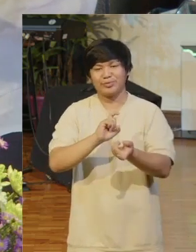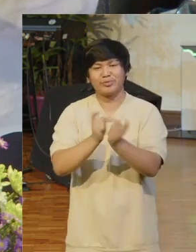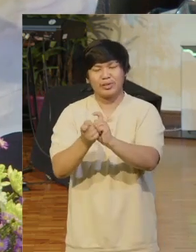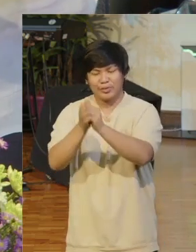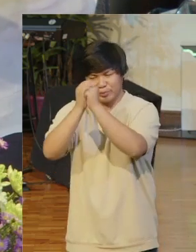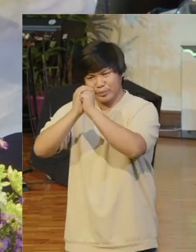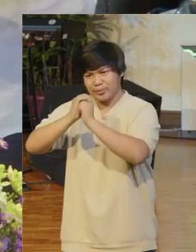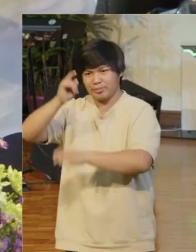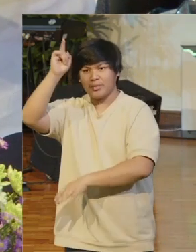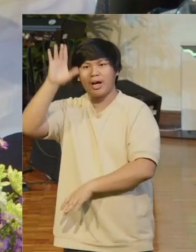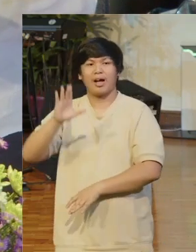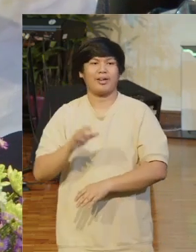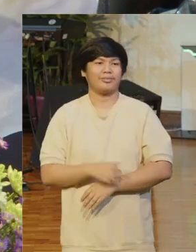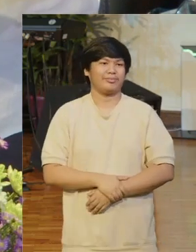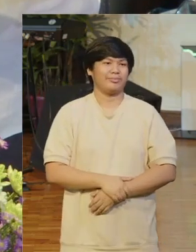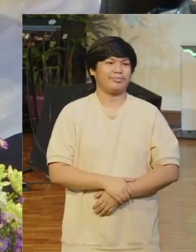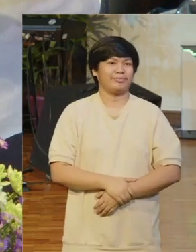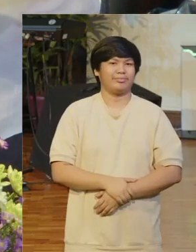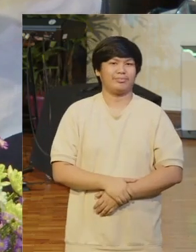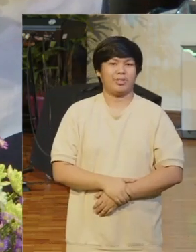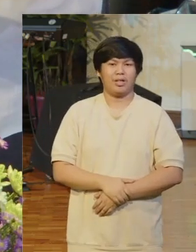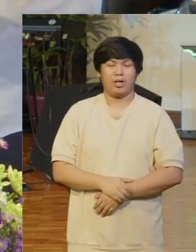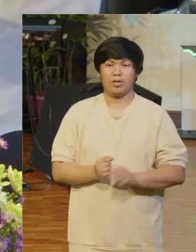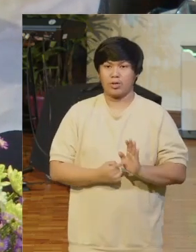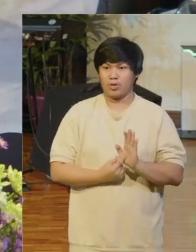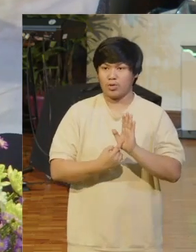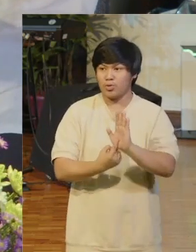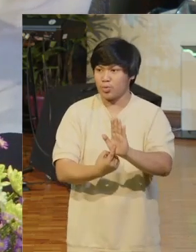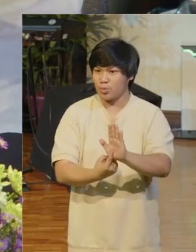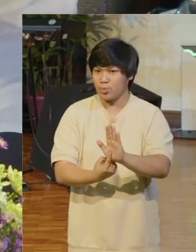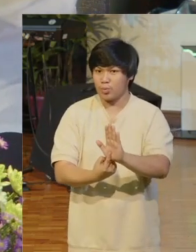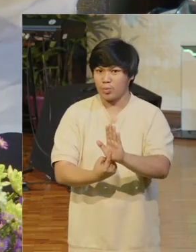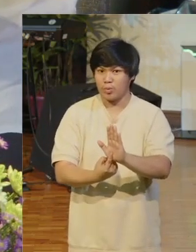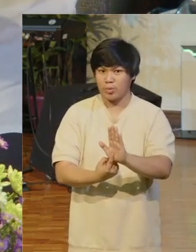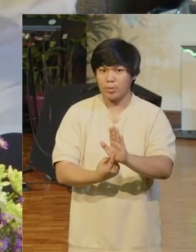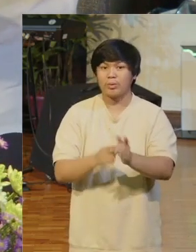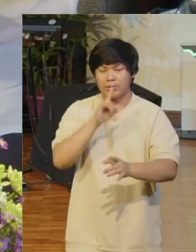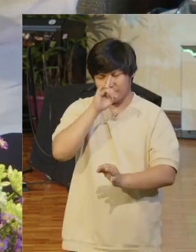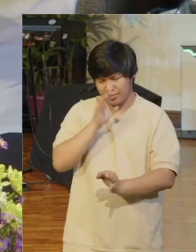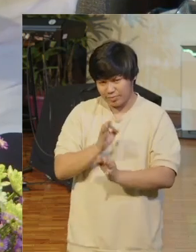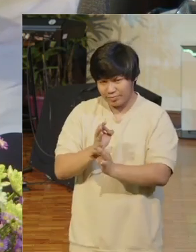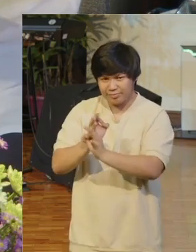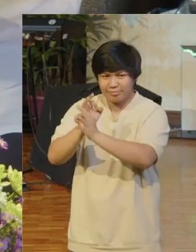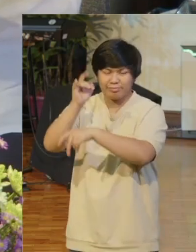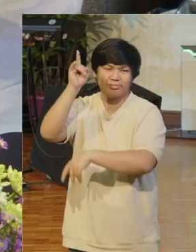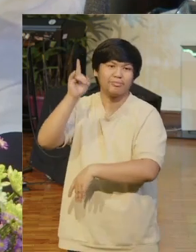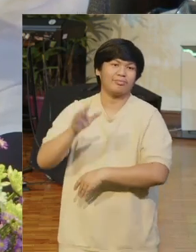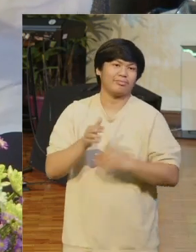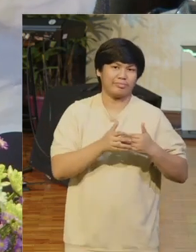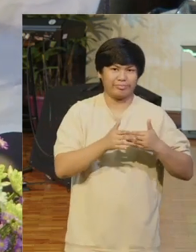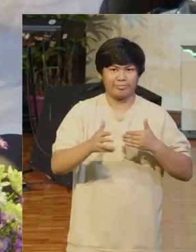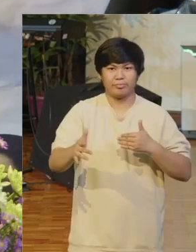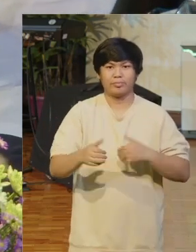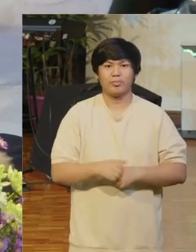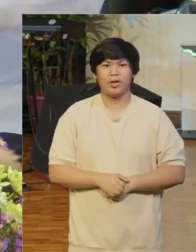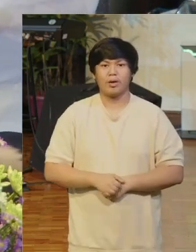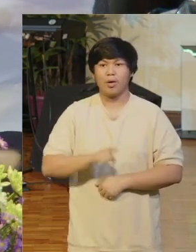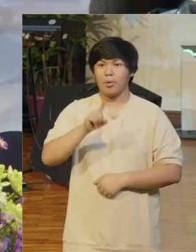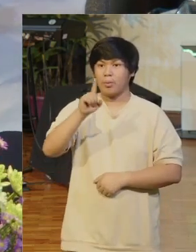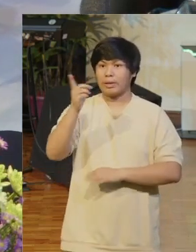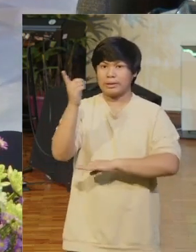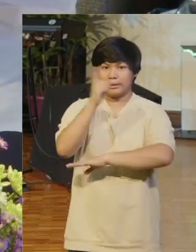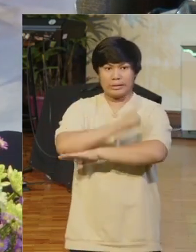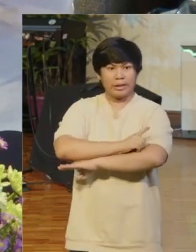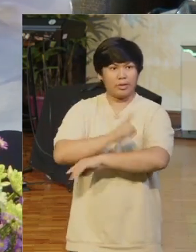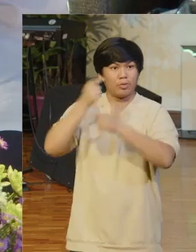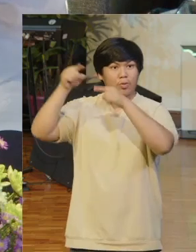sa kapangyarihan nito. At dahil doon siya ay naging mananampalataya. Kaya isang araw, pagdating po natin sa